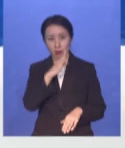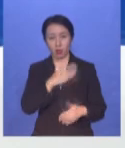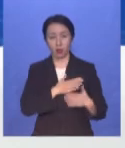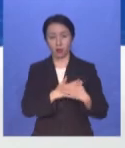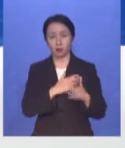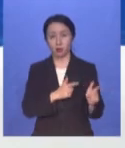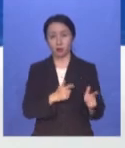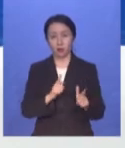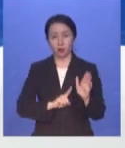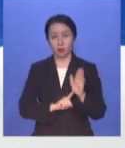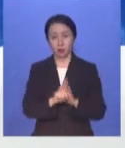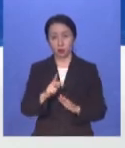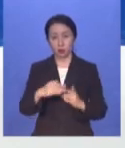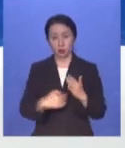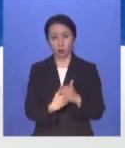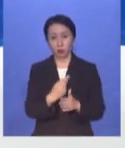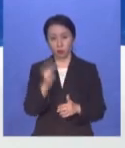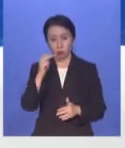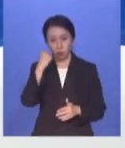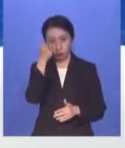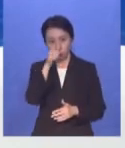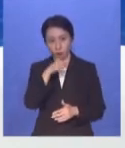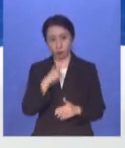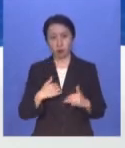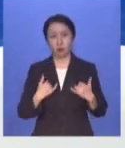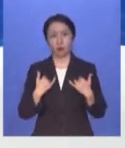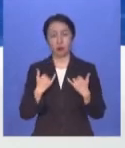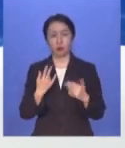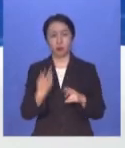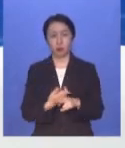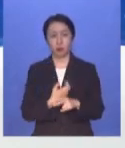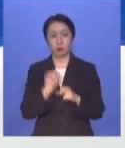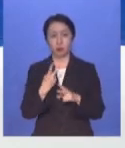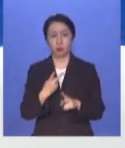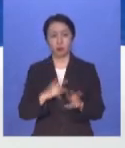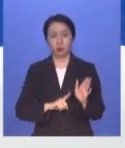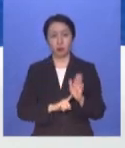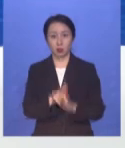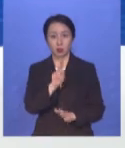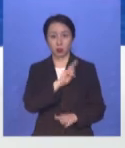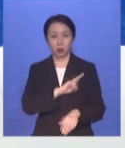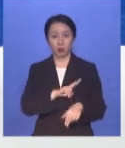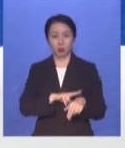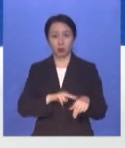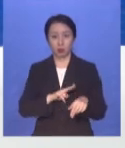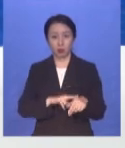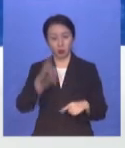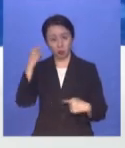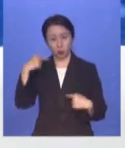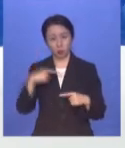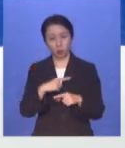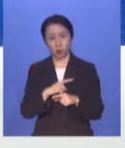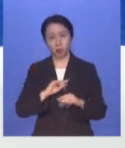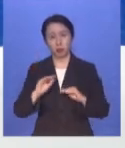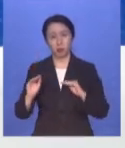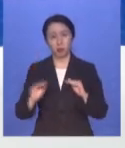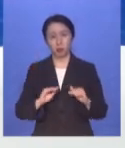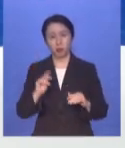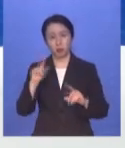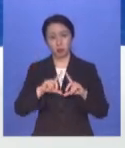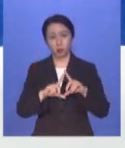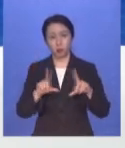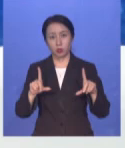родители активно готовятся к началу учебного года. Обеспечение их безопасности возложено на сотрудников полиции. О